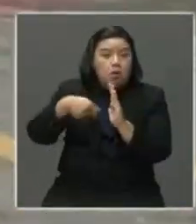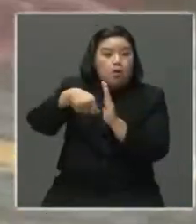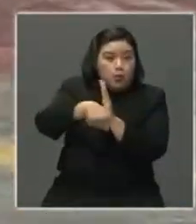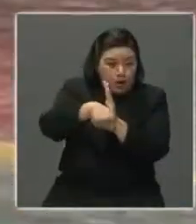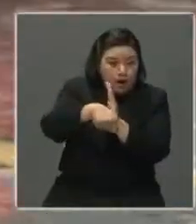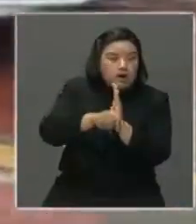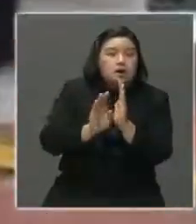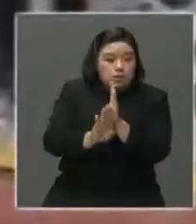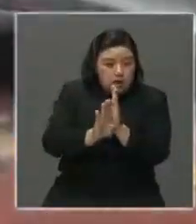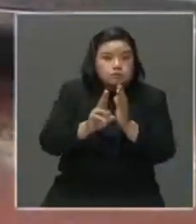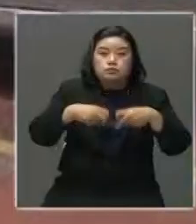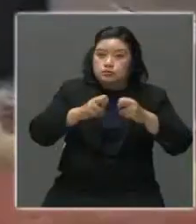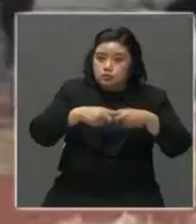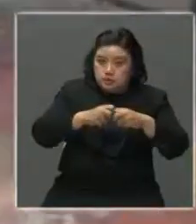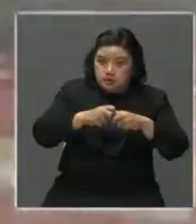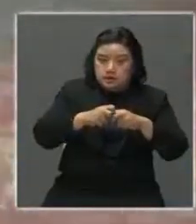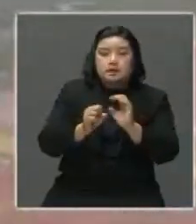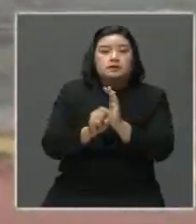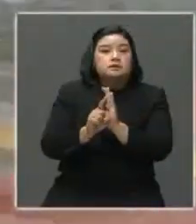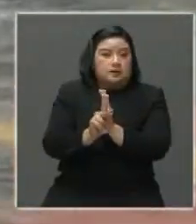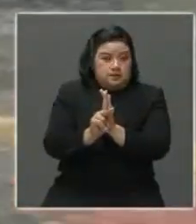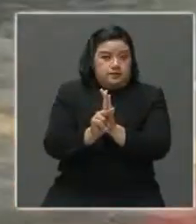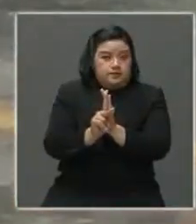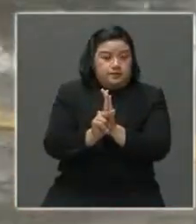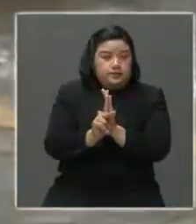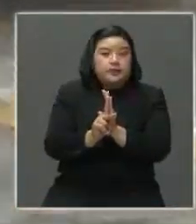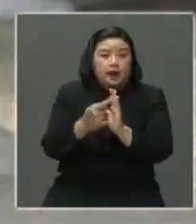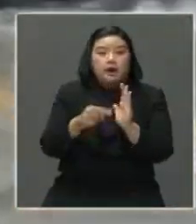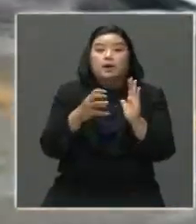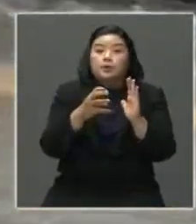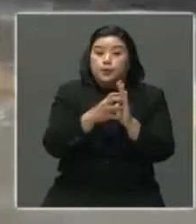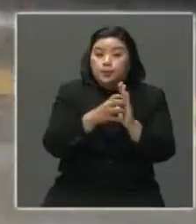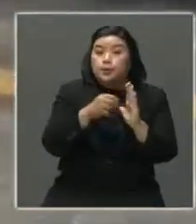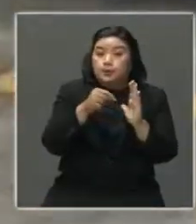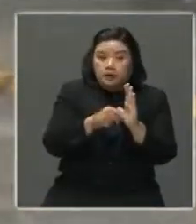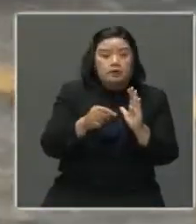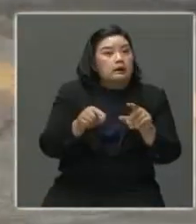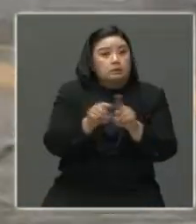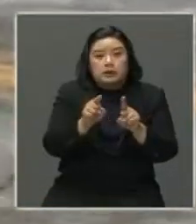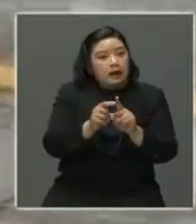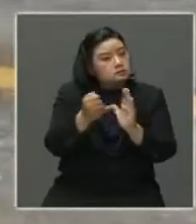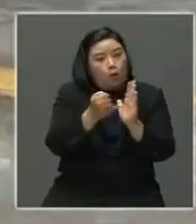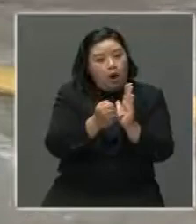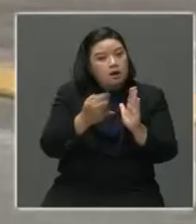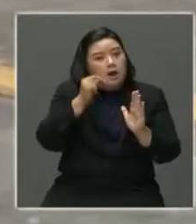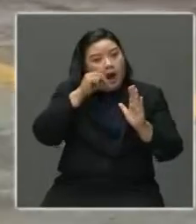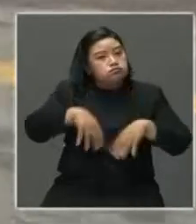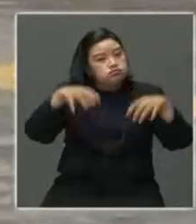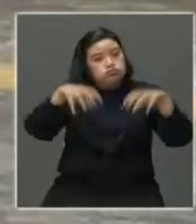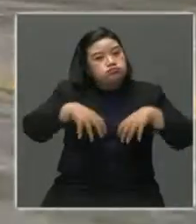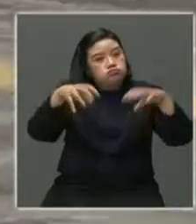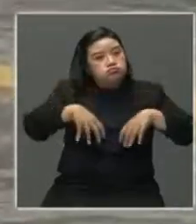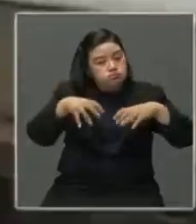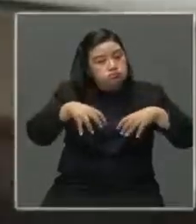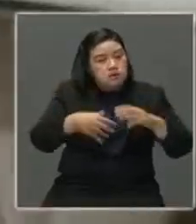าบุรีรัมย์สุรินทร์และจังหวัดศรีสะเกษค่ะส่วนที่ภาคกลางต้องบอกว่าทุกจังหวัดเลยขณะที่ภาคตะวันออกค่ะจะตก